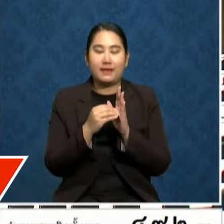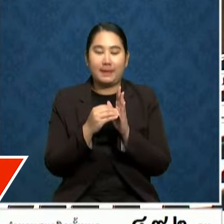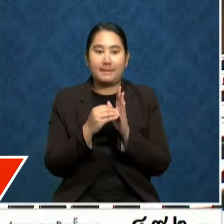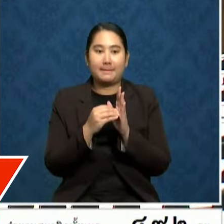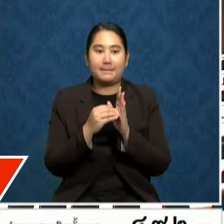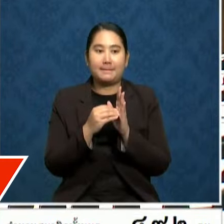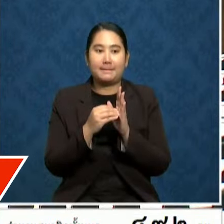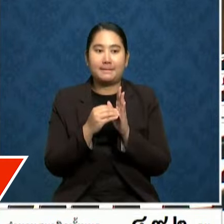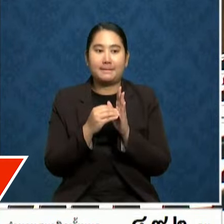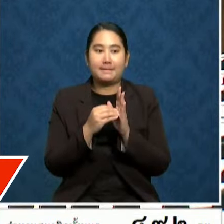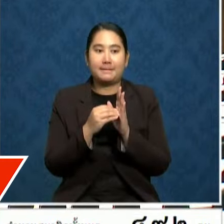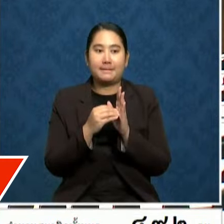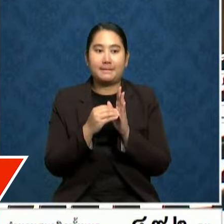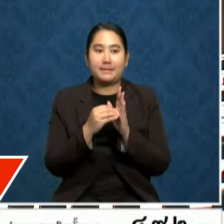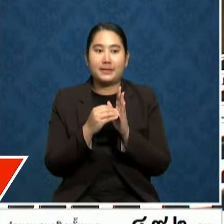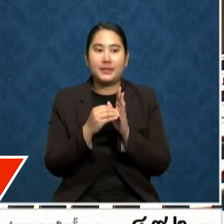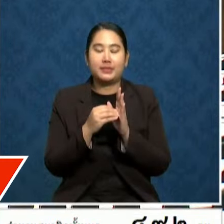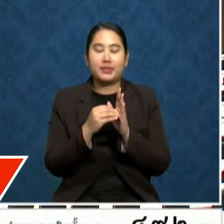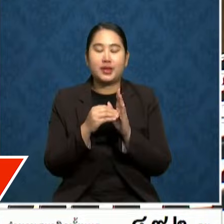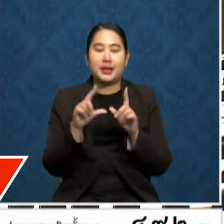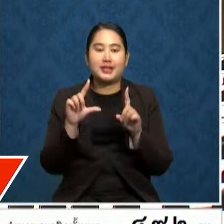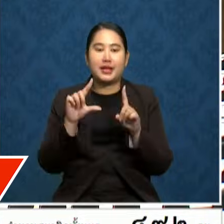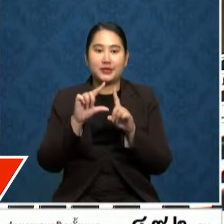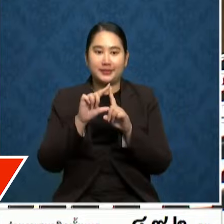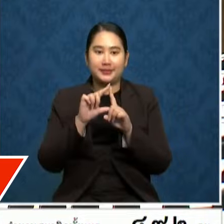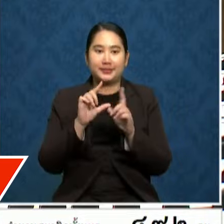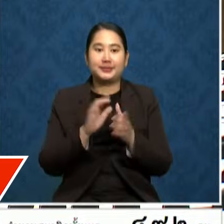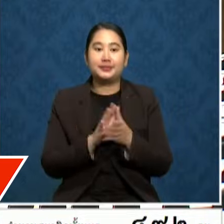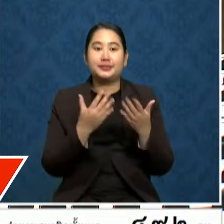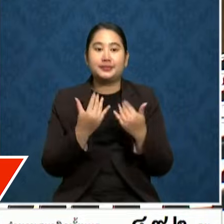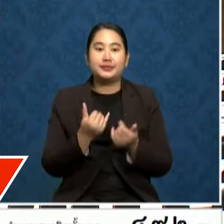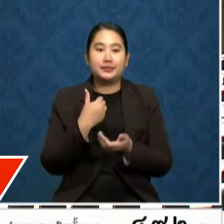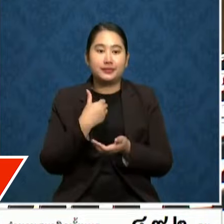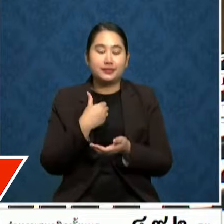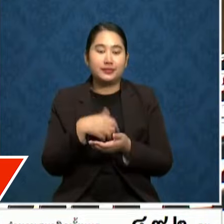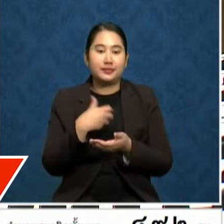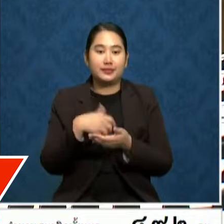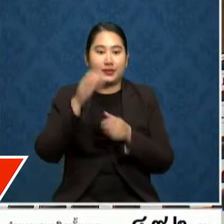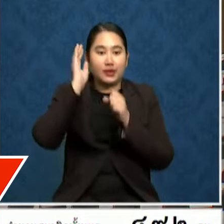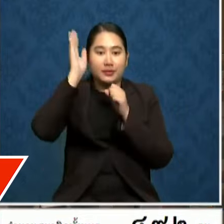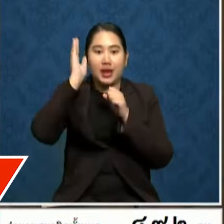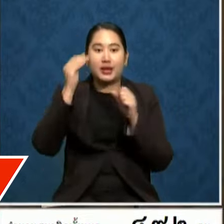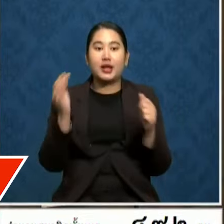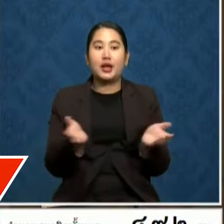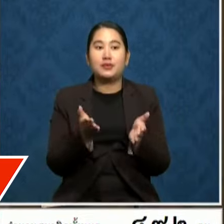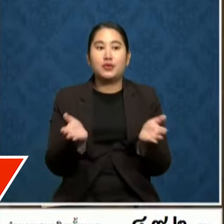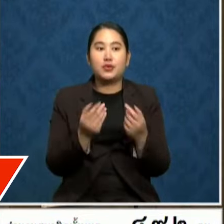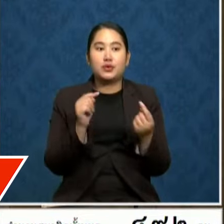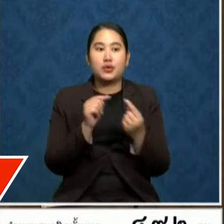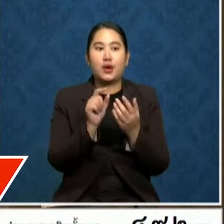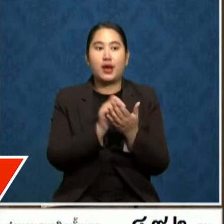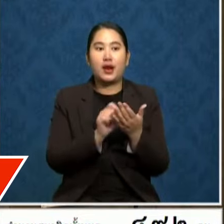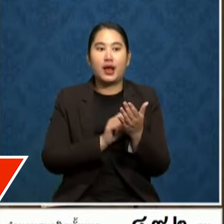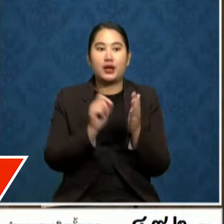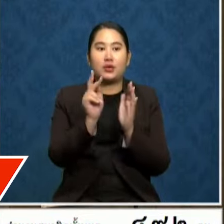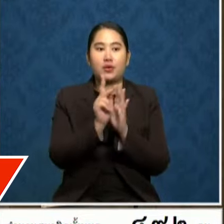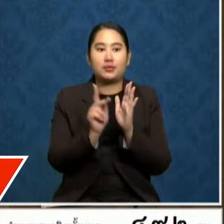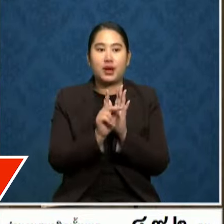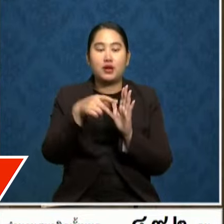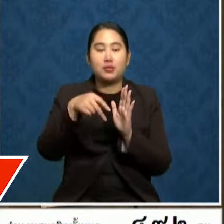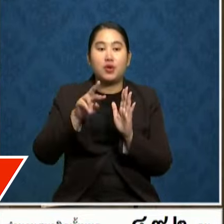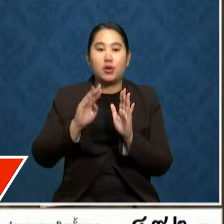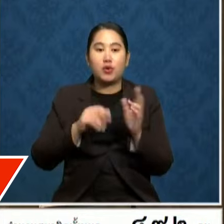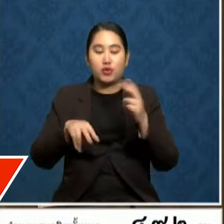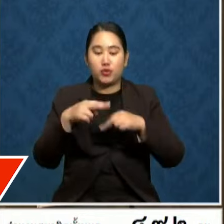สาธรและราชเทวีพรรคประชาชนค่ะวันนี้ดิฉันขออภิปรายสนับสนุนร่างกฎหมายพรบคุ้มครอง